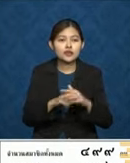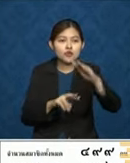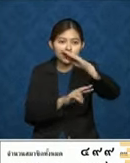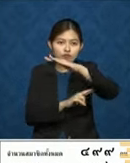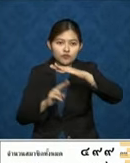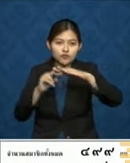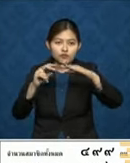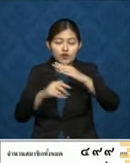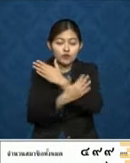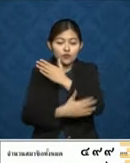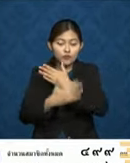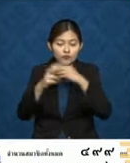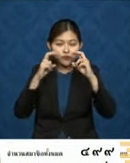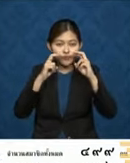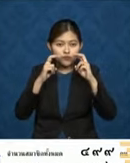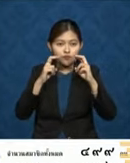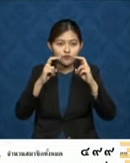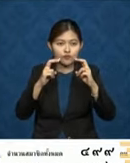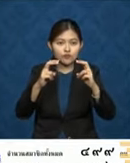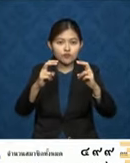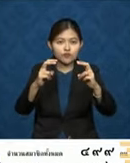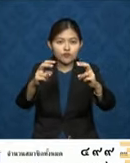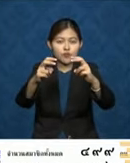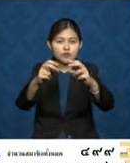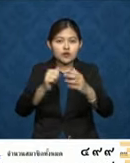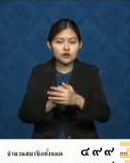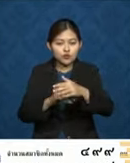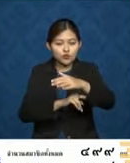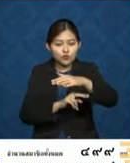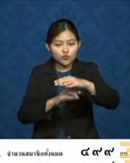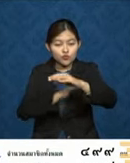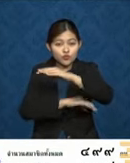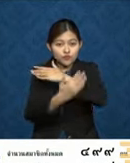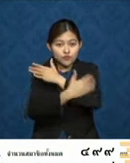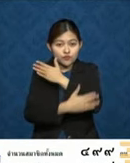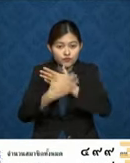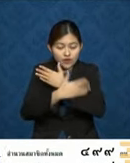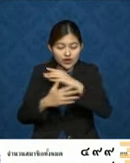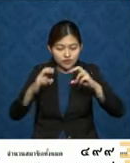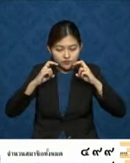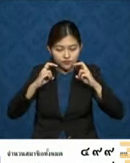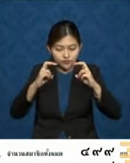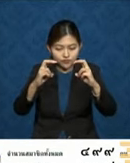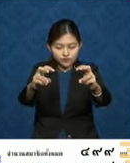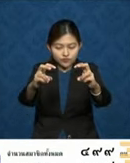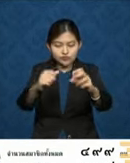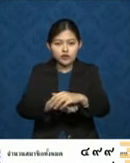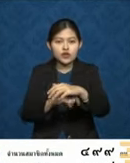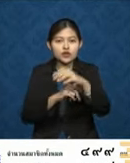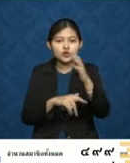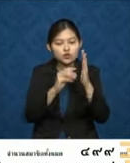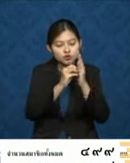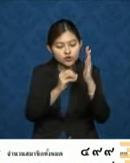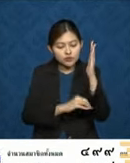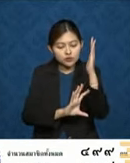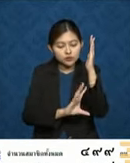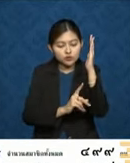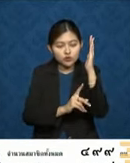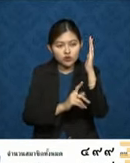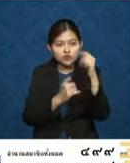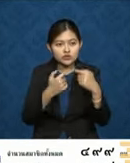รางคู่ได้เปิดดำเนินการวิ่งไปยังชุมพรจากกรุงเทพฯแต่ปัญหาที่เกิดขึ้นกับพี่น้องประชาชนคือการรถไฟปิด